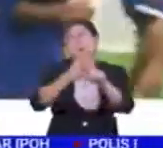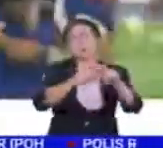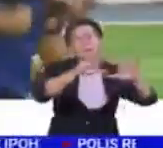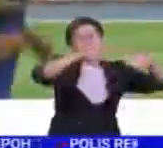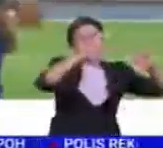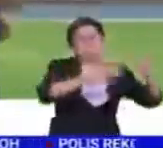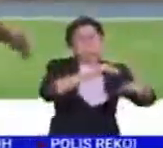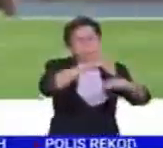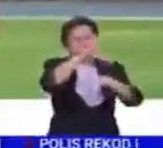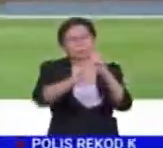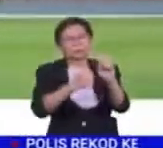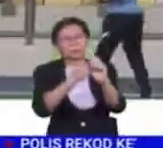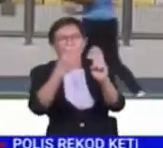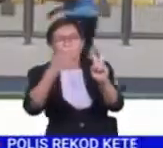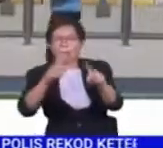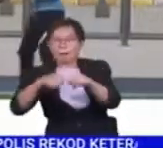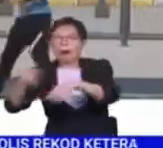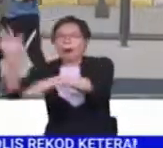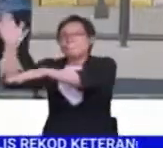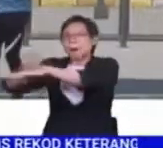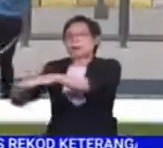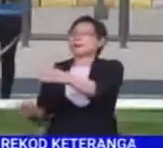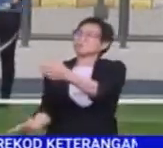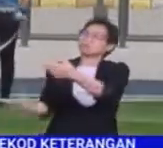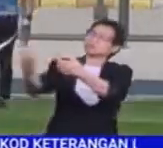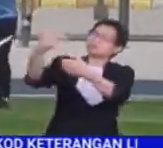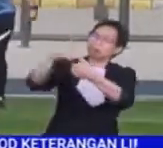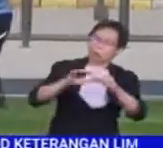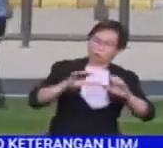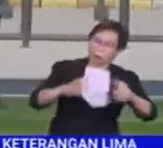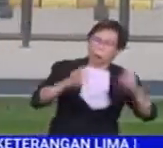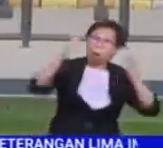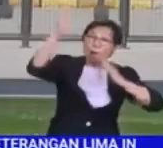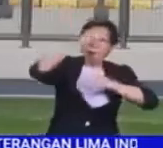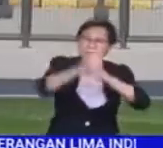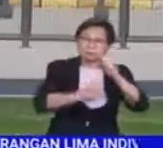pada 2016, namun dipanggil semula ke dalam skuad Harimau